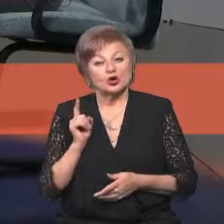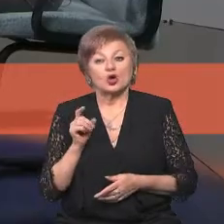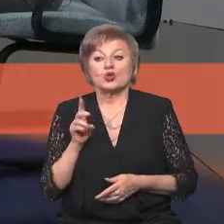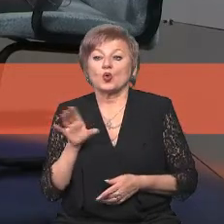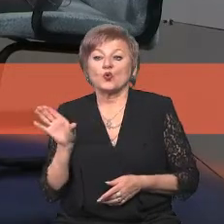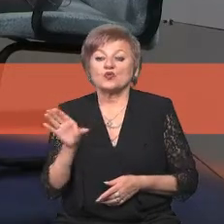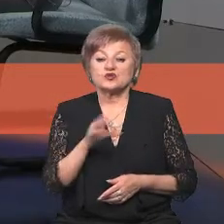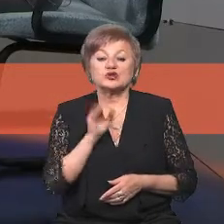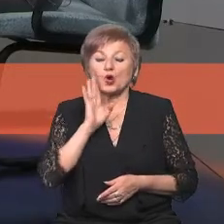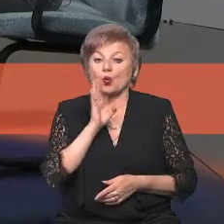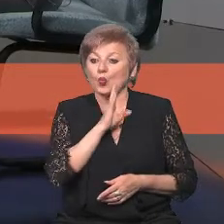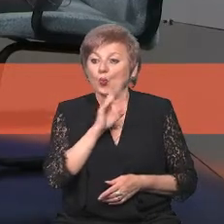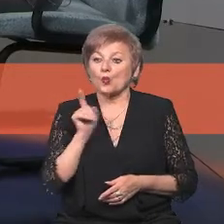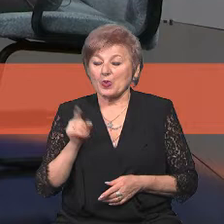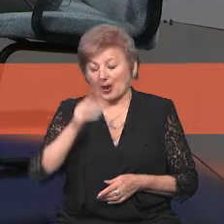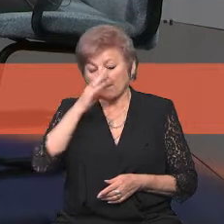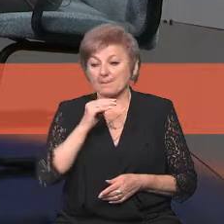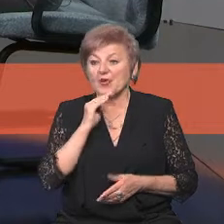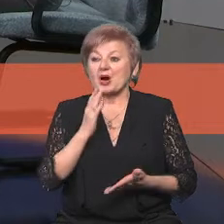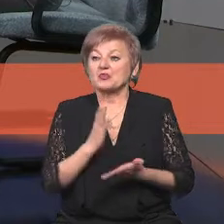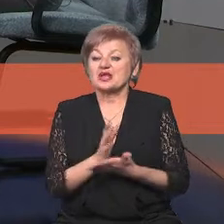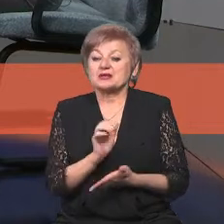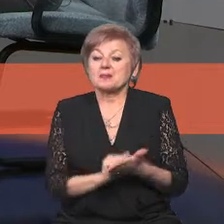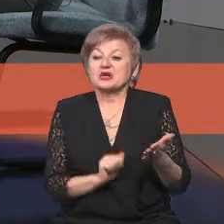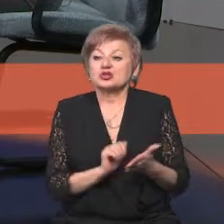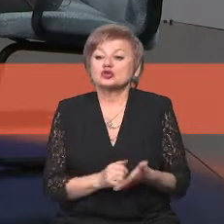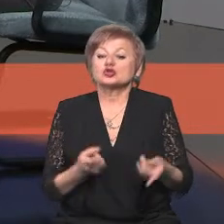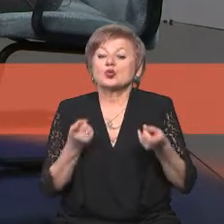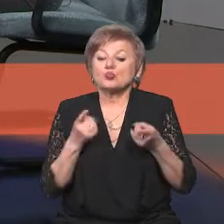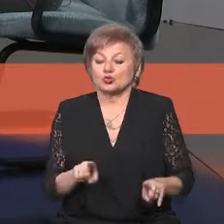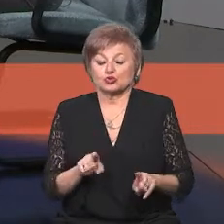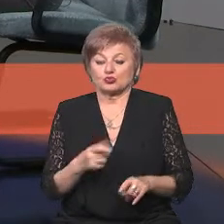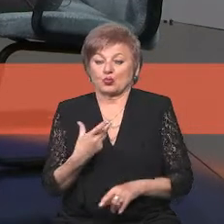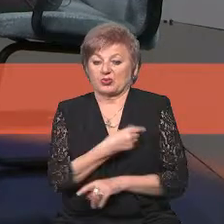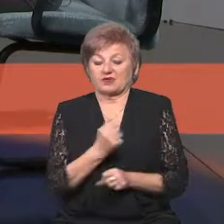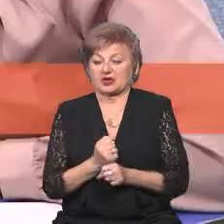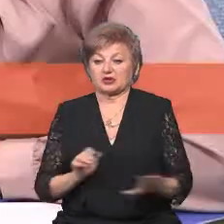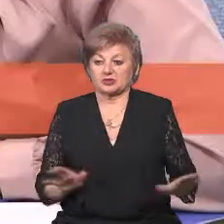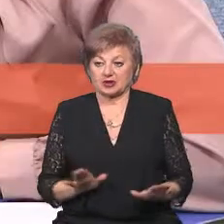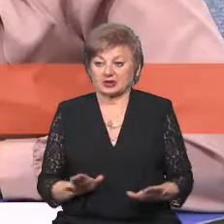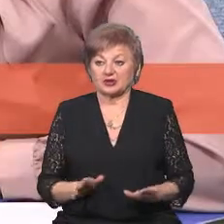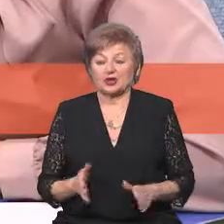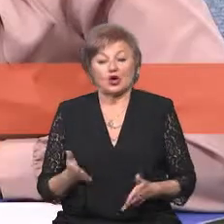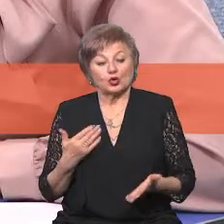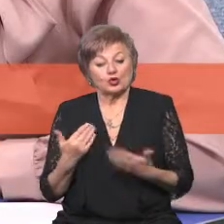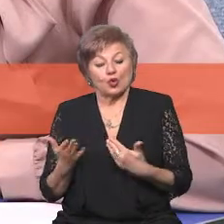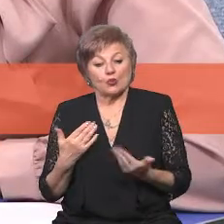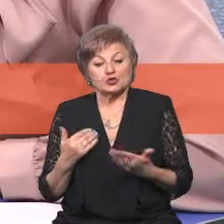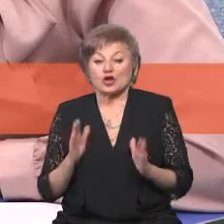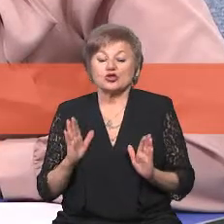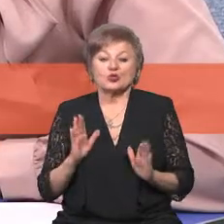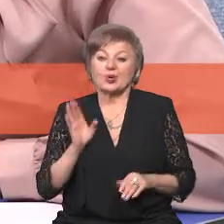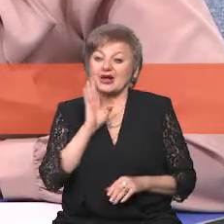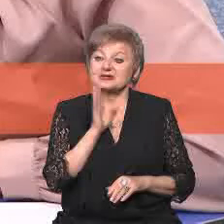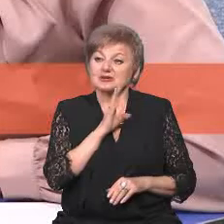всіх, у мам і у тат є причини, чому вони так не роблять. І коли ви поспілкуєтесь більше не тільки з цією